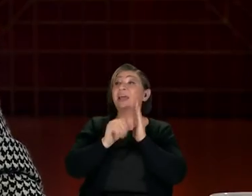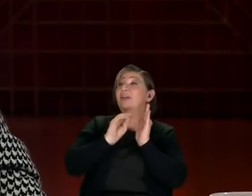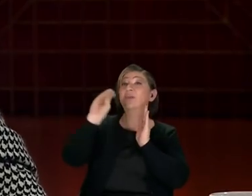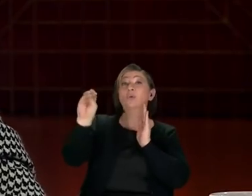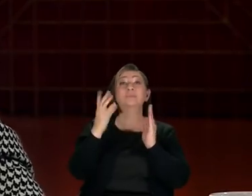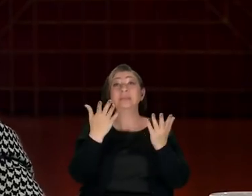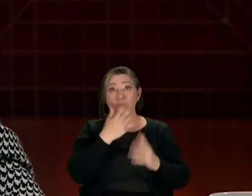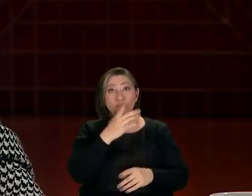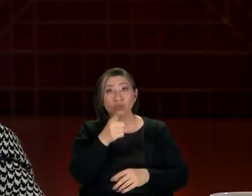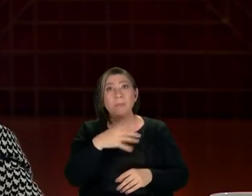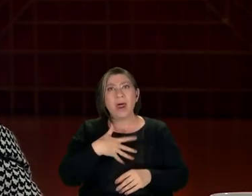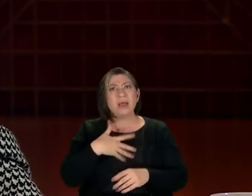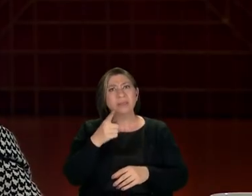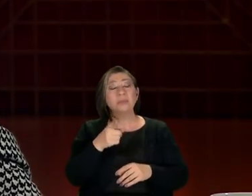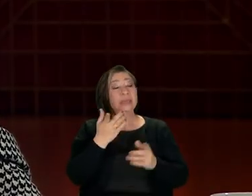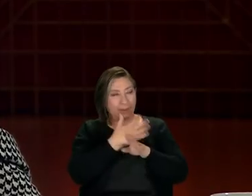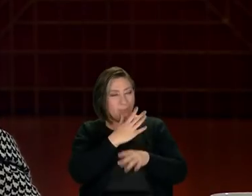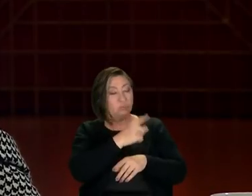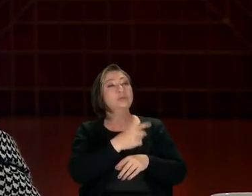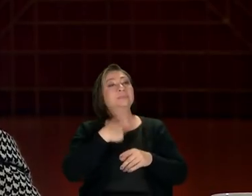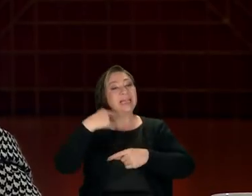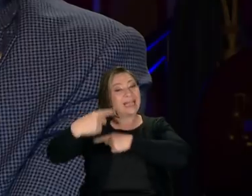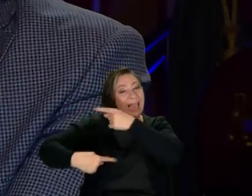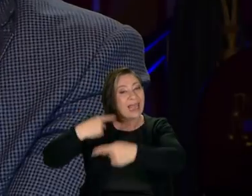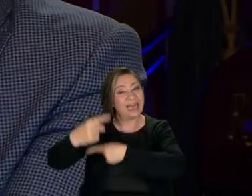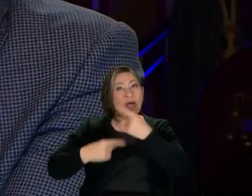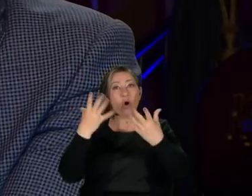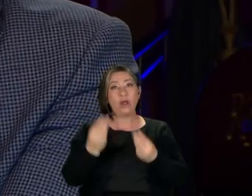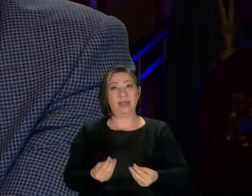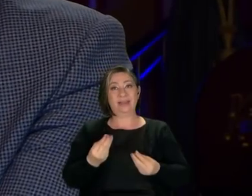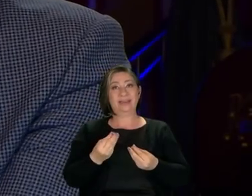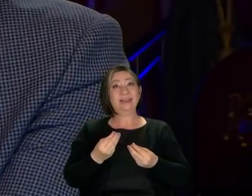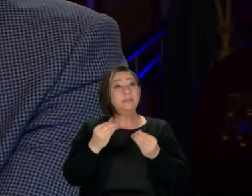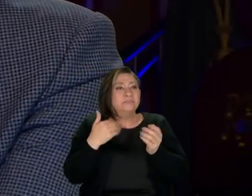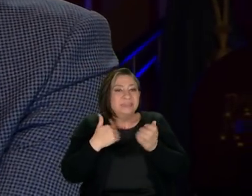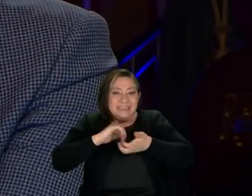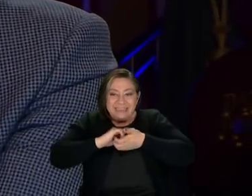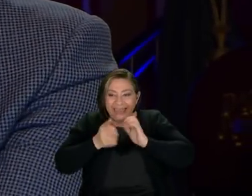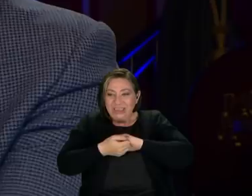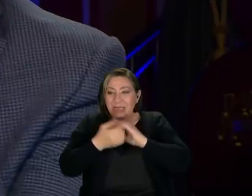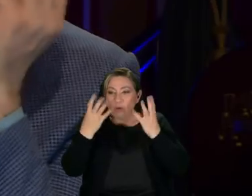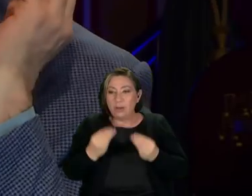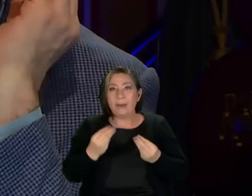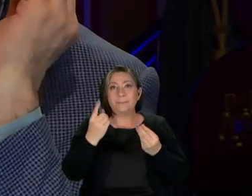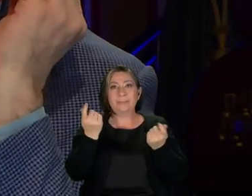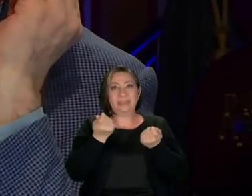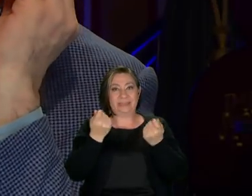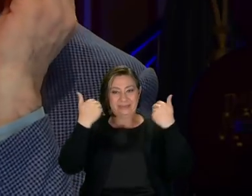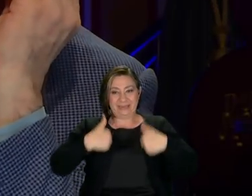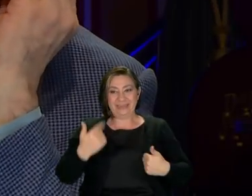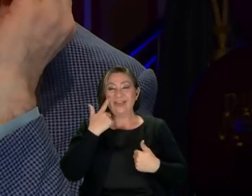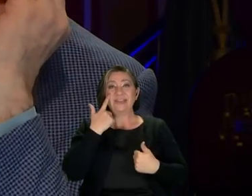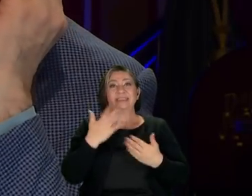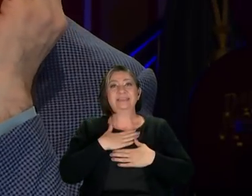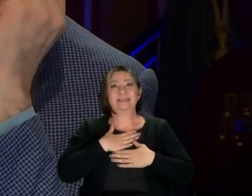merak ediyorum. Niye biliyor musunuz? Neden yapıyorsunuz biz bunu? Biz geleneği olan, geleneksel açıdan. Tabii teşkilatçılığı olan bir şeyiz,